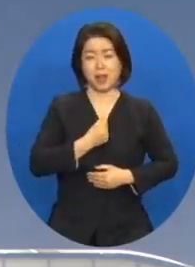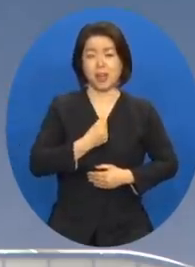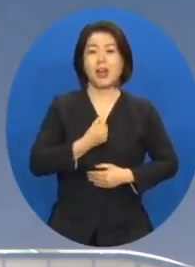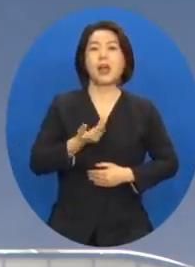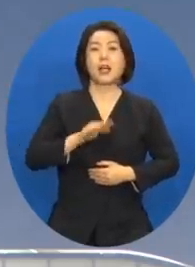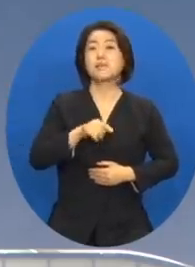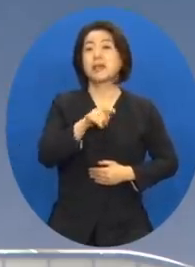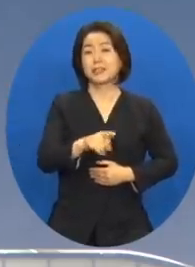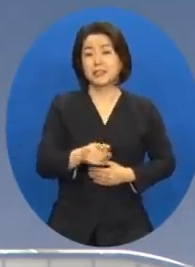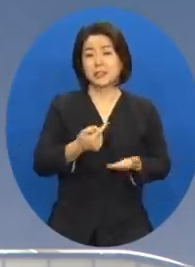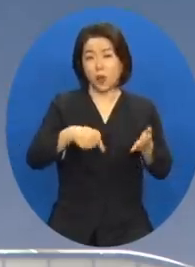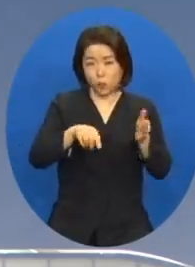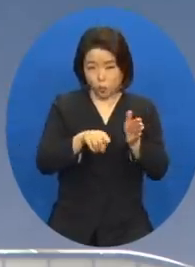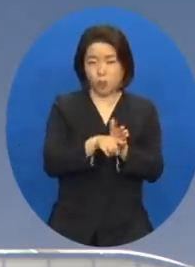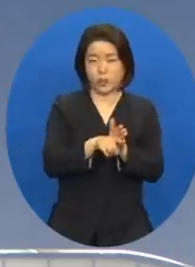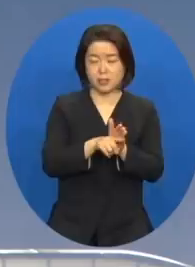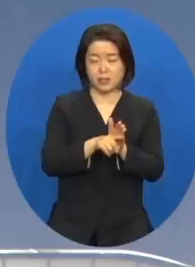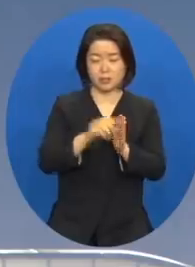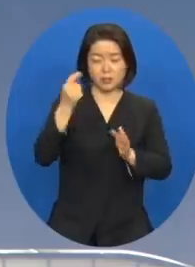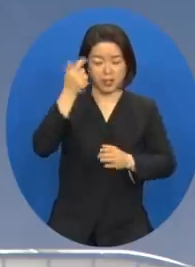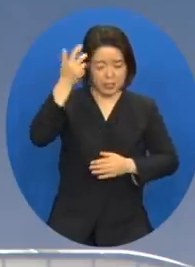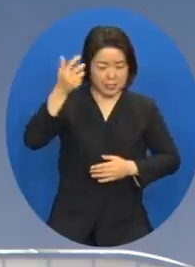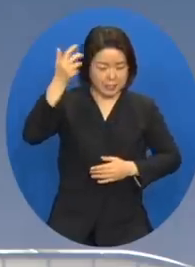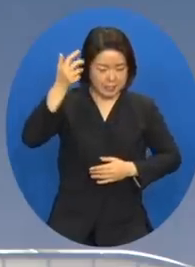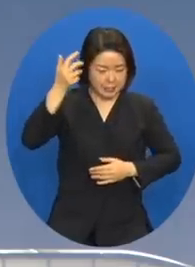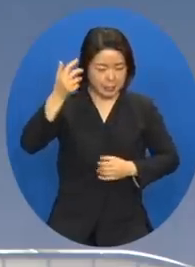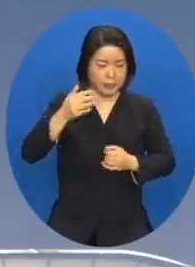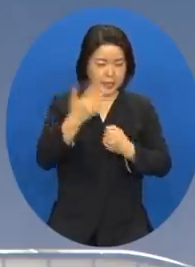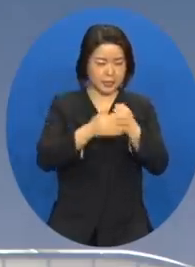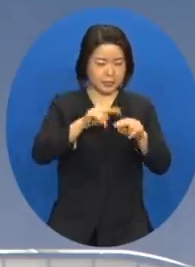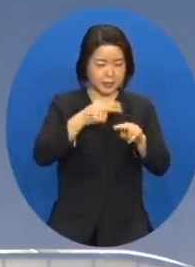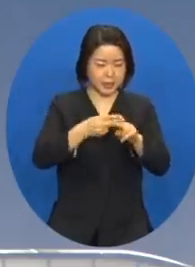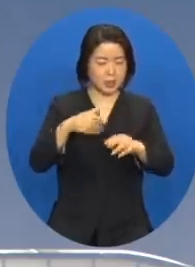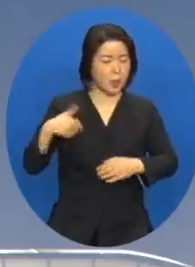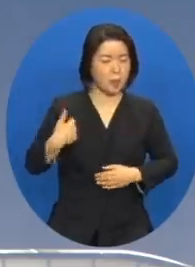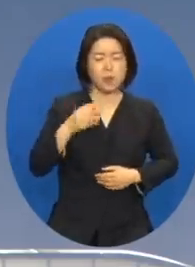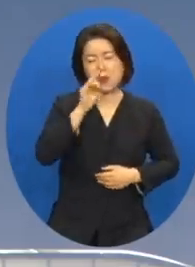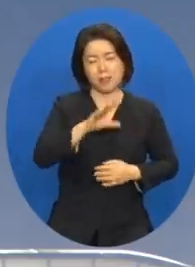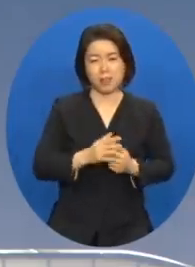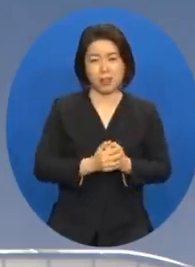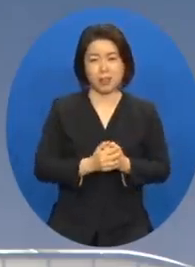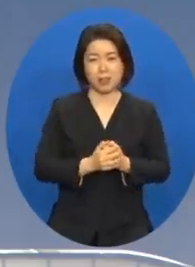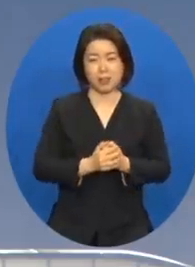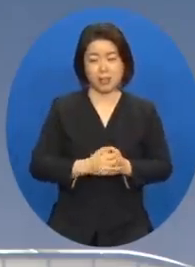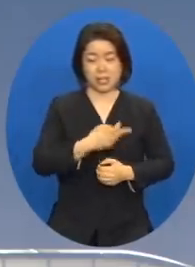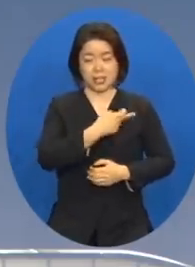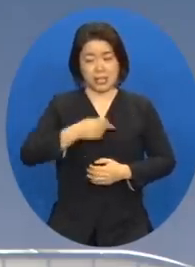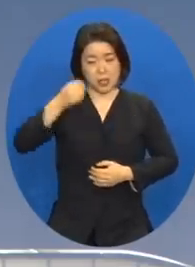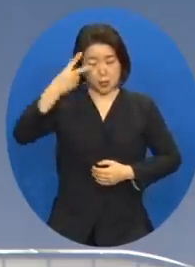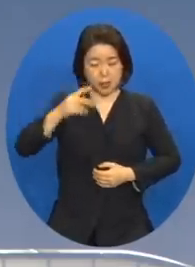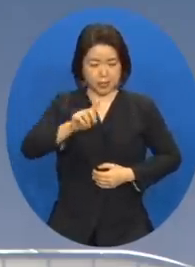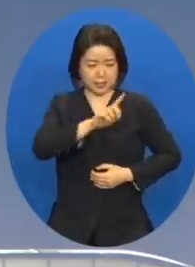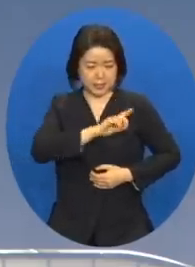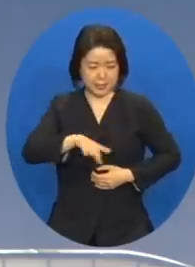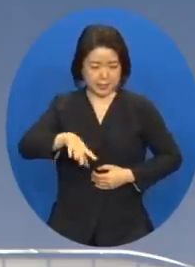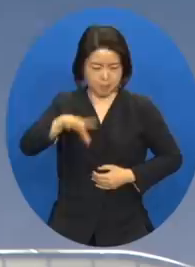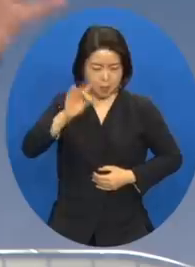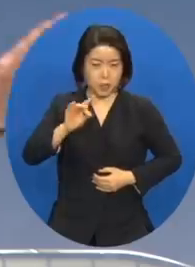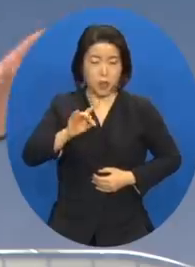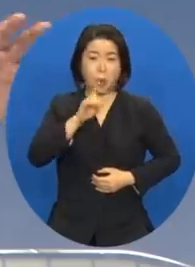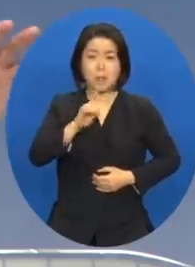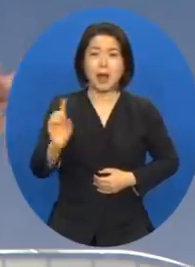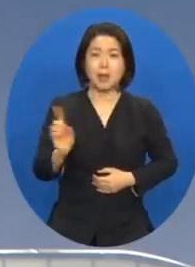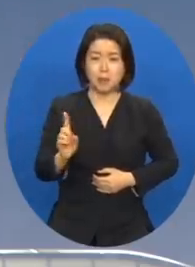여러분이 이 성령의 은사에 대해서 모르시면 안 됩니다. 사도 바울이 가장 먼저 말씀하는 것은